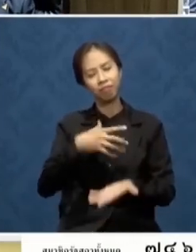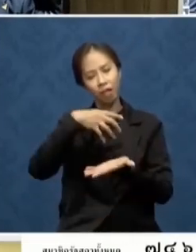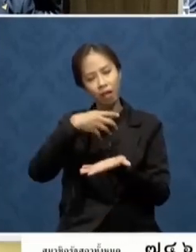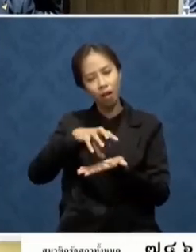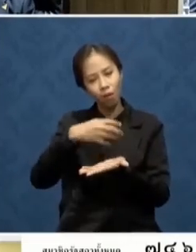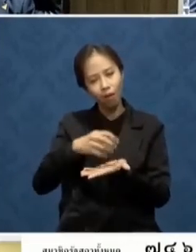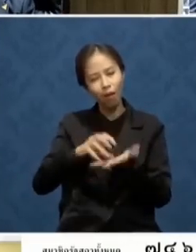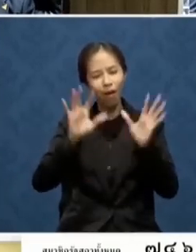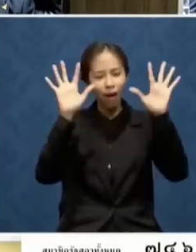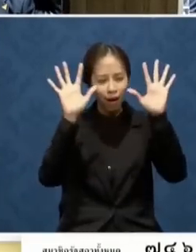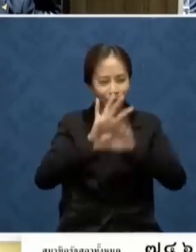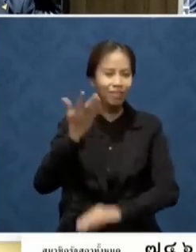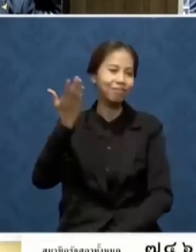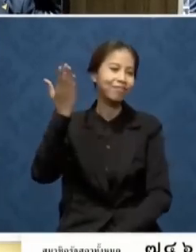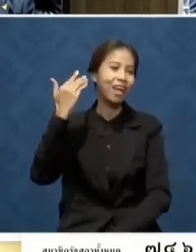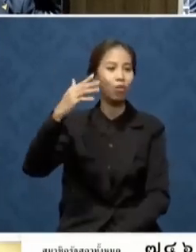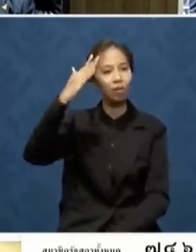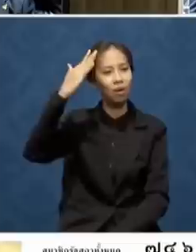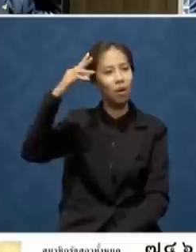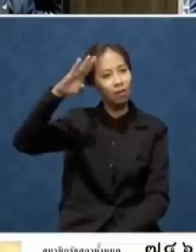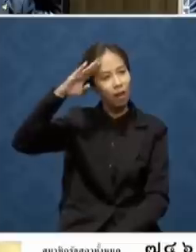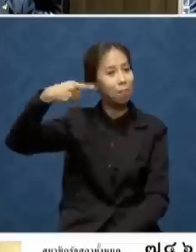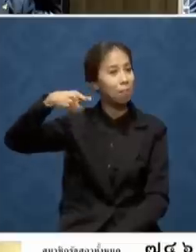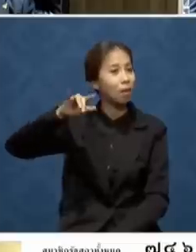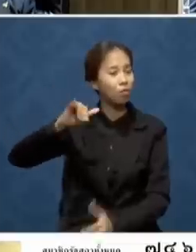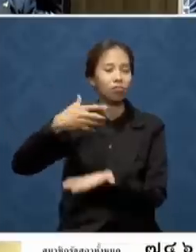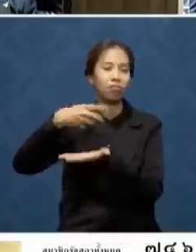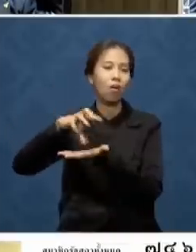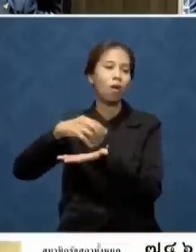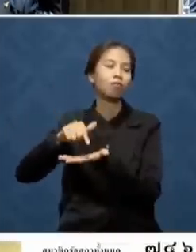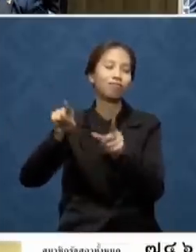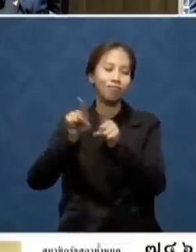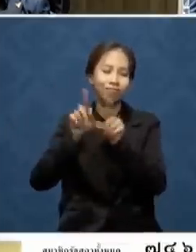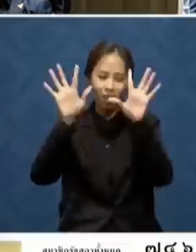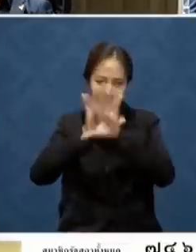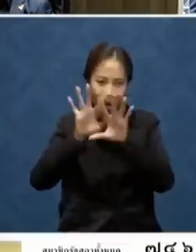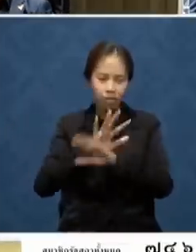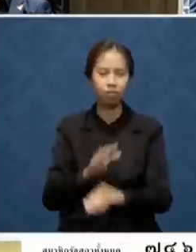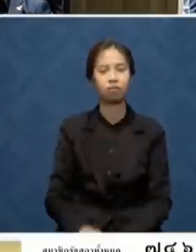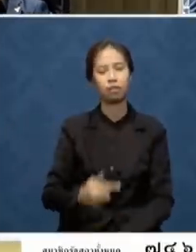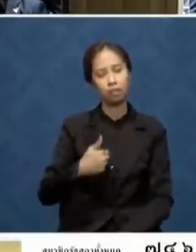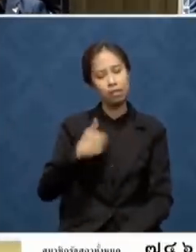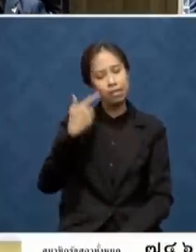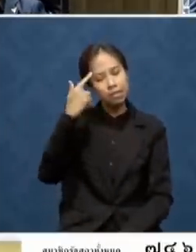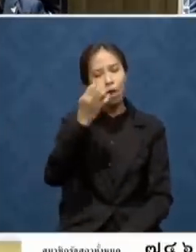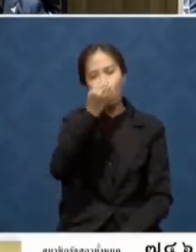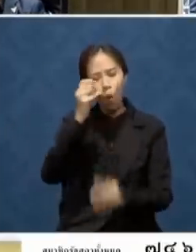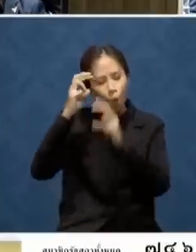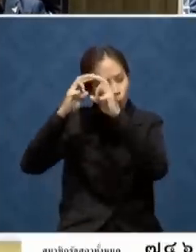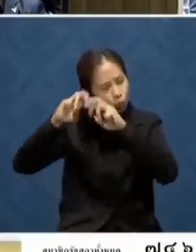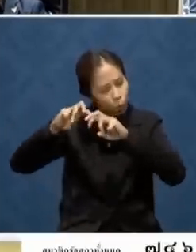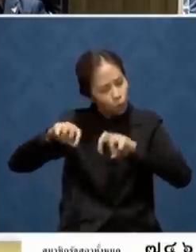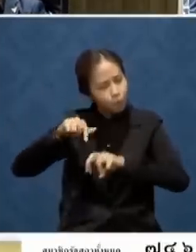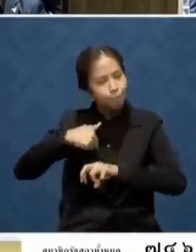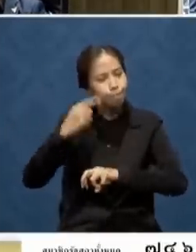กับตอนพลเอกประยุทธ์แถลงนโยบายนะคะดิฉันลองวิเคราะห์ดูว่าที่เป็นแบบนี้เป็นเพราะอะไรก็น่าจะเป็นด้วย 2เหตุผลด้วย